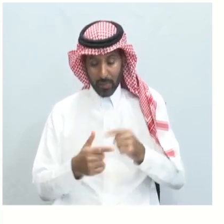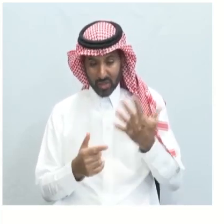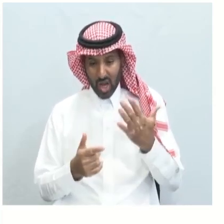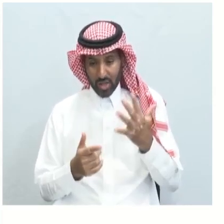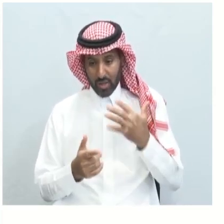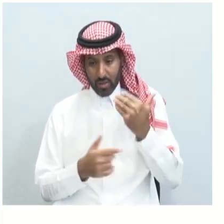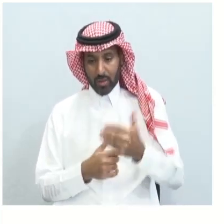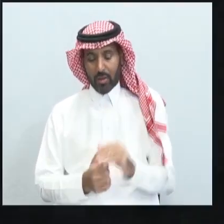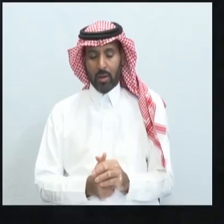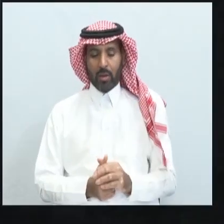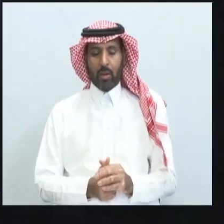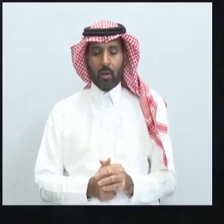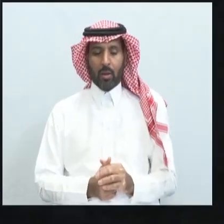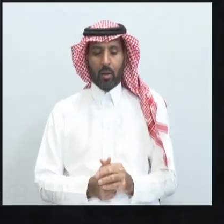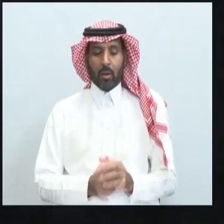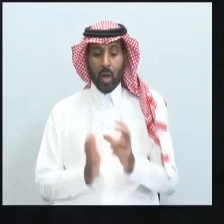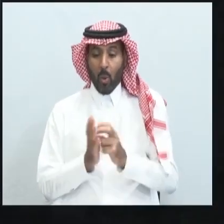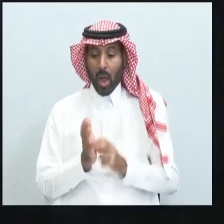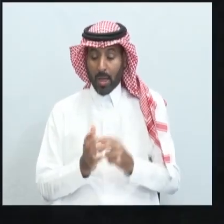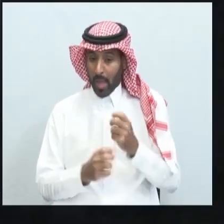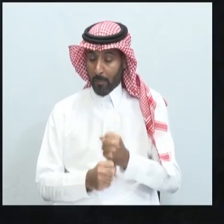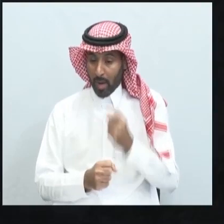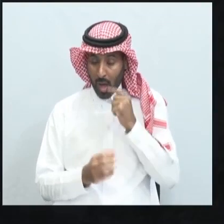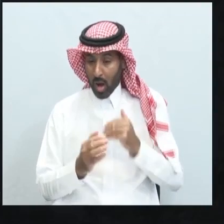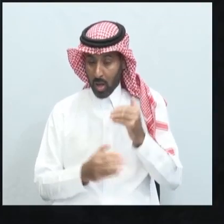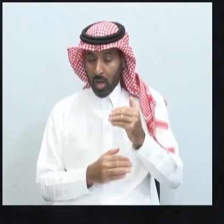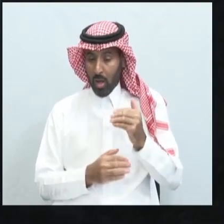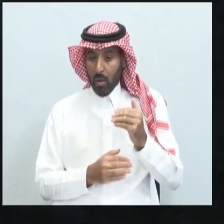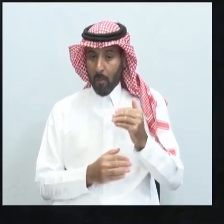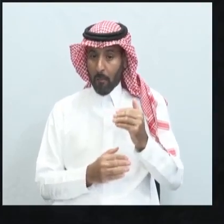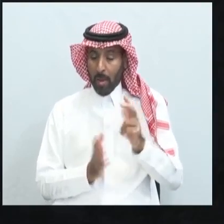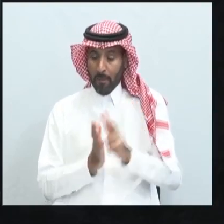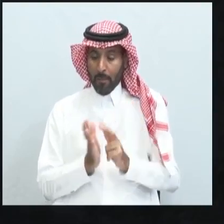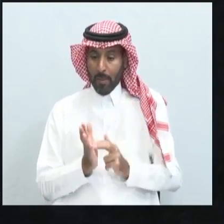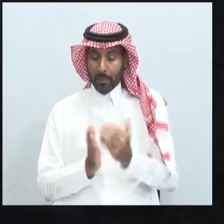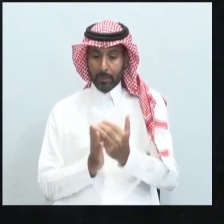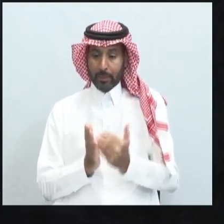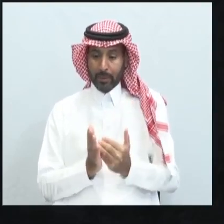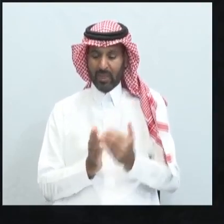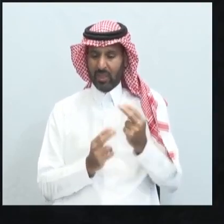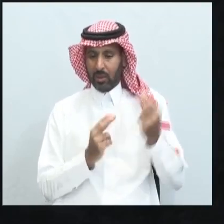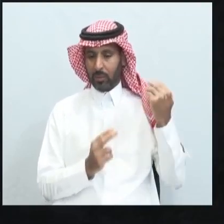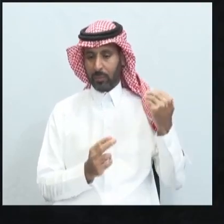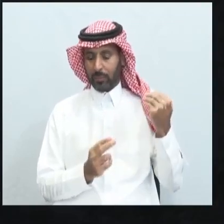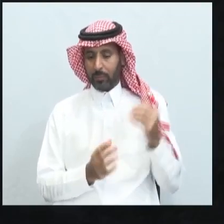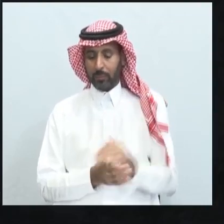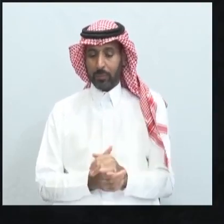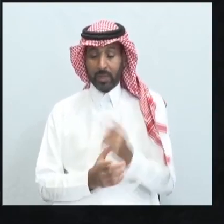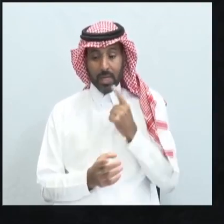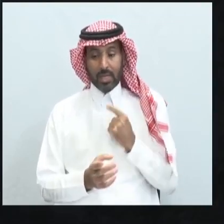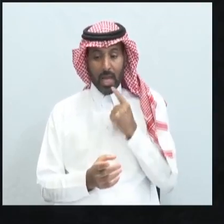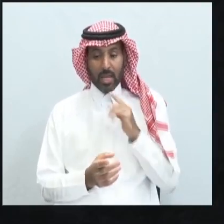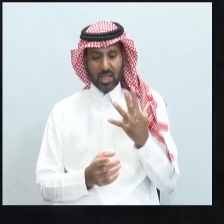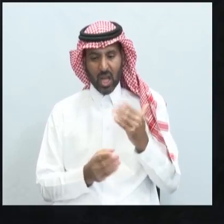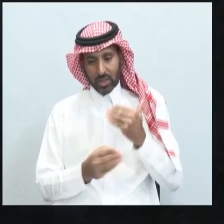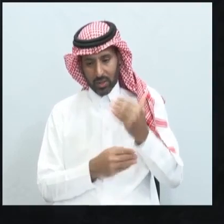تصمم على اعتبار قواعد امن عاليه لذلك هنالك بعض البرمجيات الغير محدثه والبرمجيات